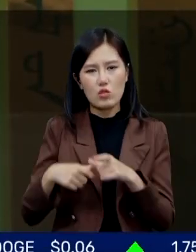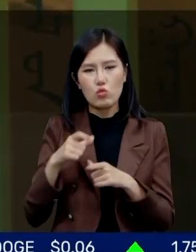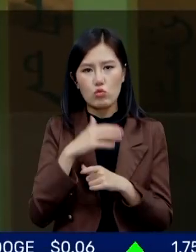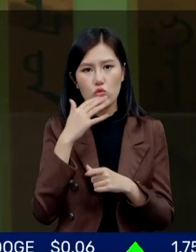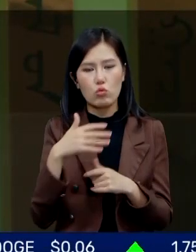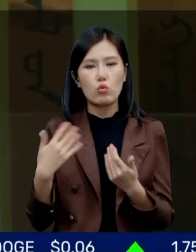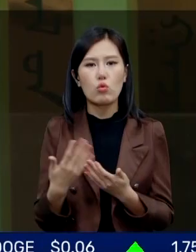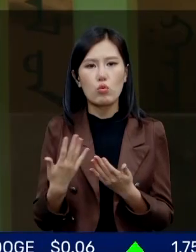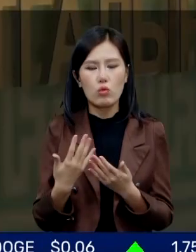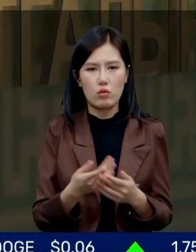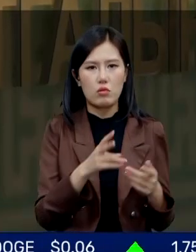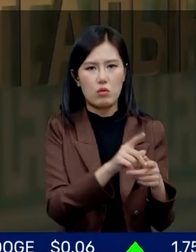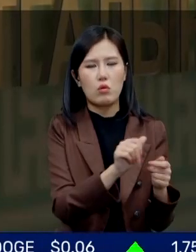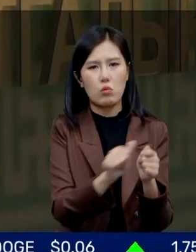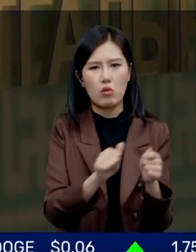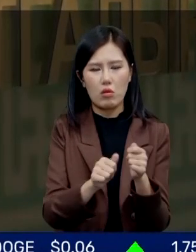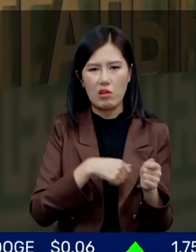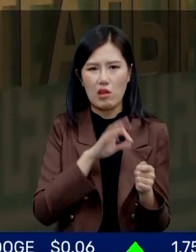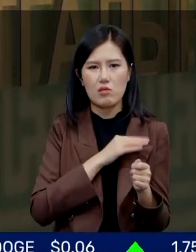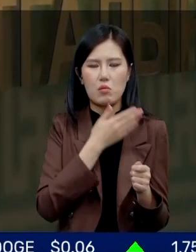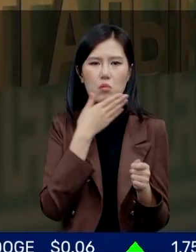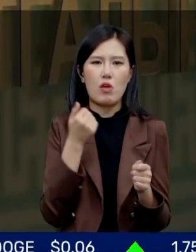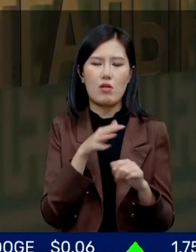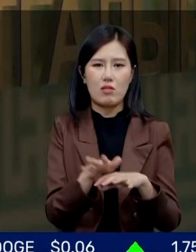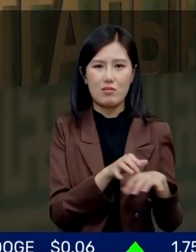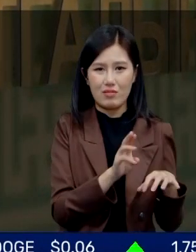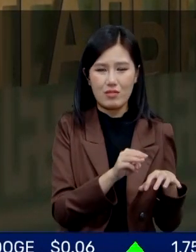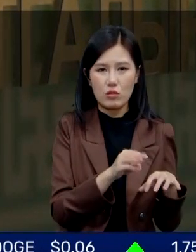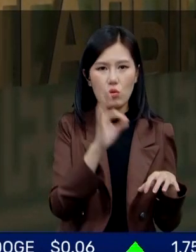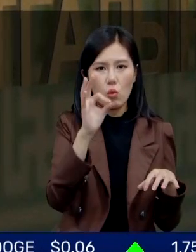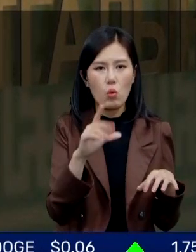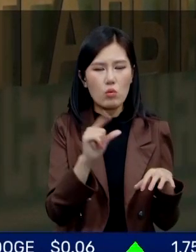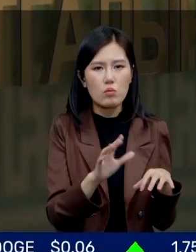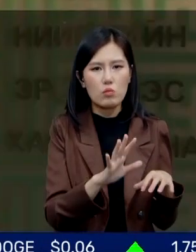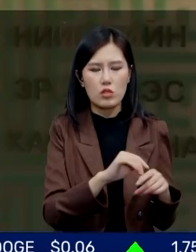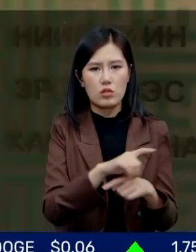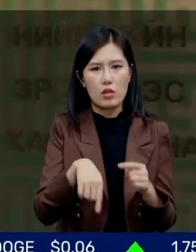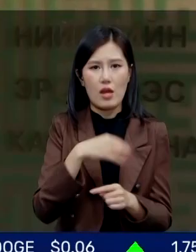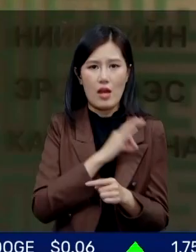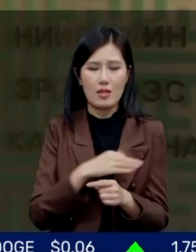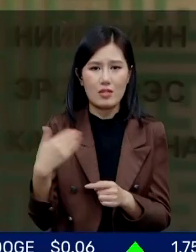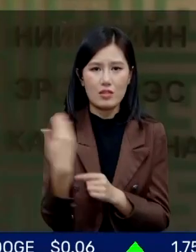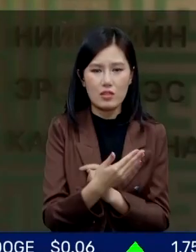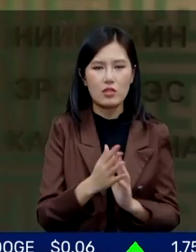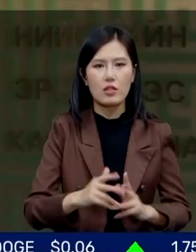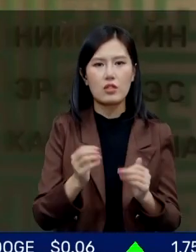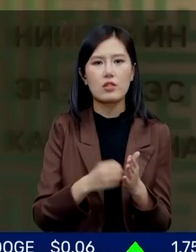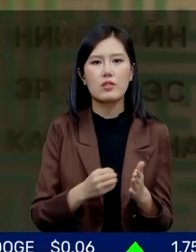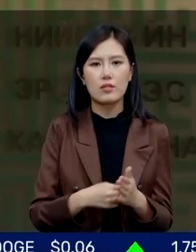байгаа хүмүүс өршин байхгүй учраас төлөхгүй байгаа. Тиймээс хөнгөлөлт үзүүлэх гэхээс илүүтэй өршимийг нь сайжруулах хэрэгтэй байна гэлээ.